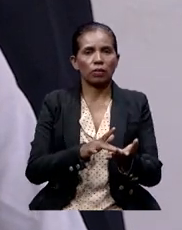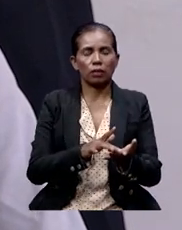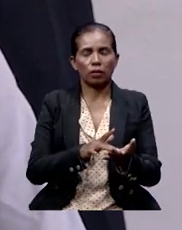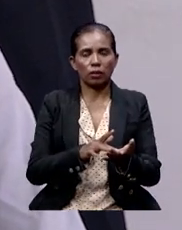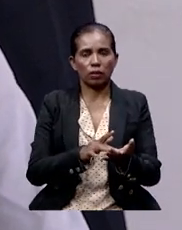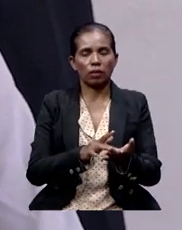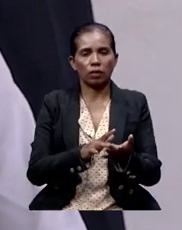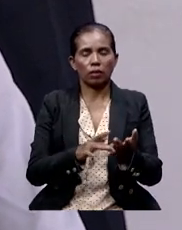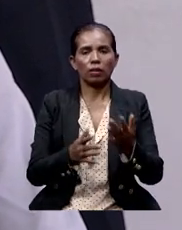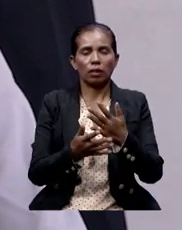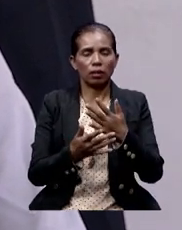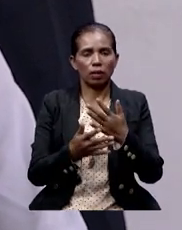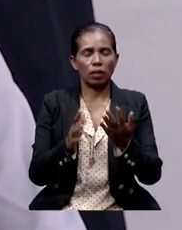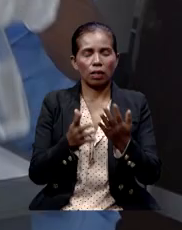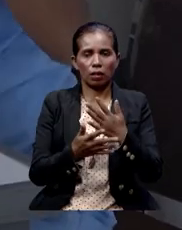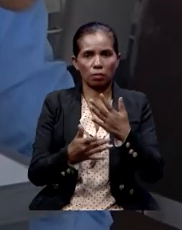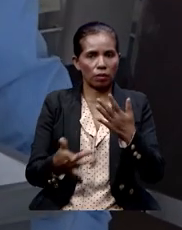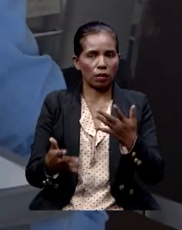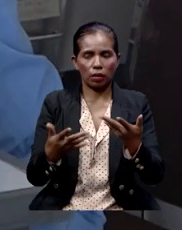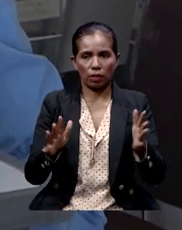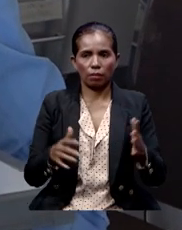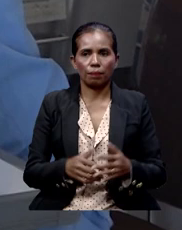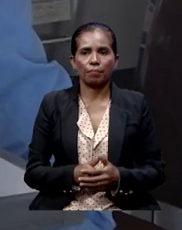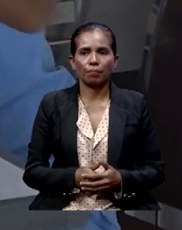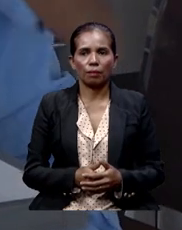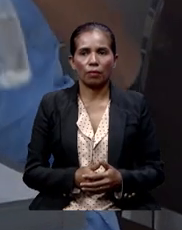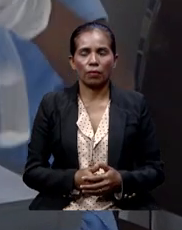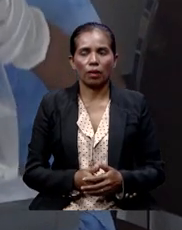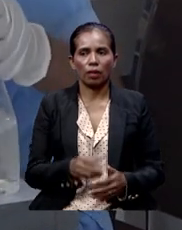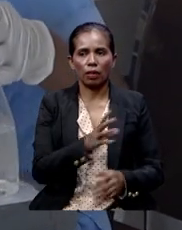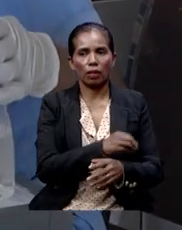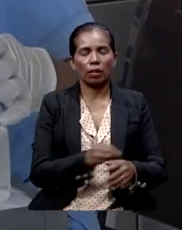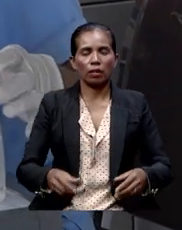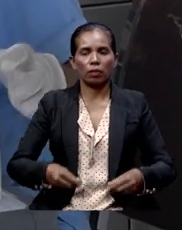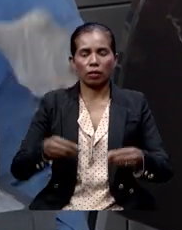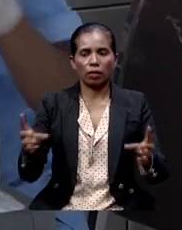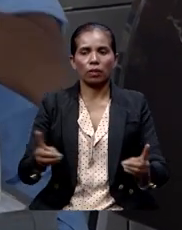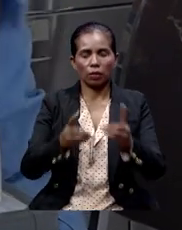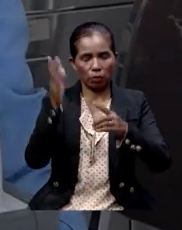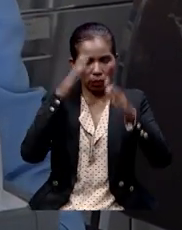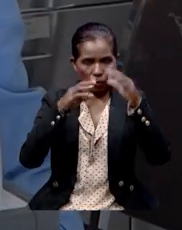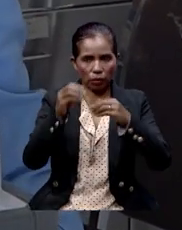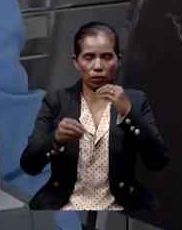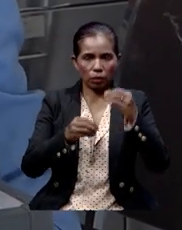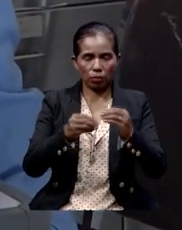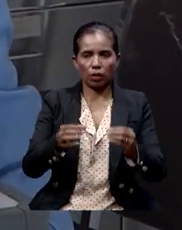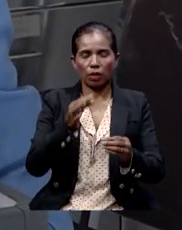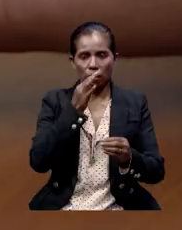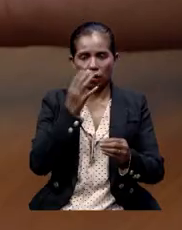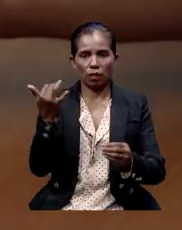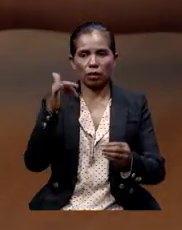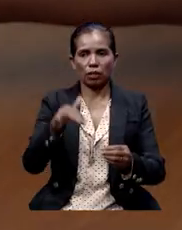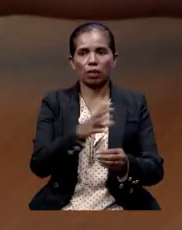ran minus ya Banco de Sangue agora. Além de ne Banco de Sangue mos enfrenta problema con aba consumáveis